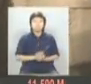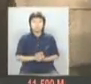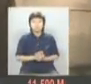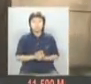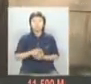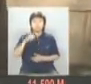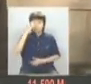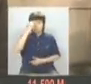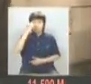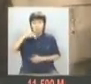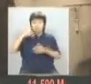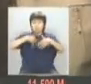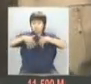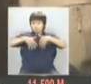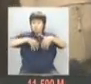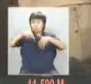ยตรงกันว่